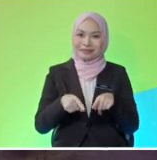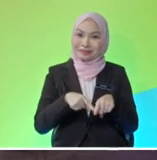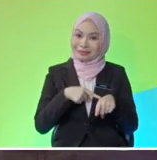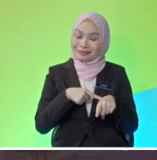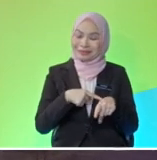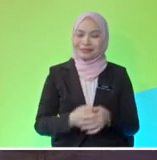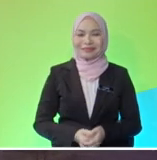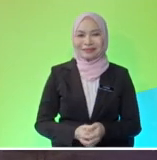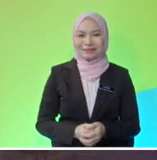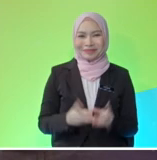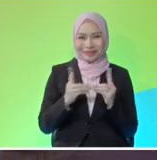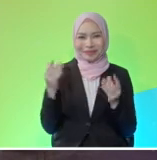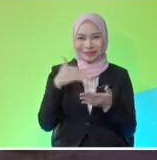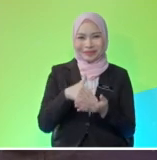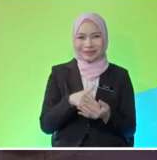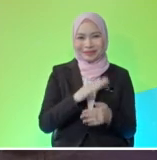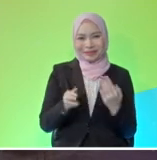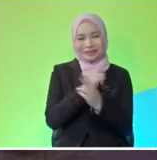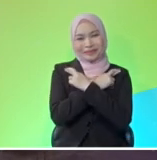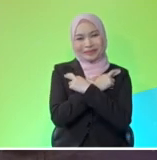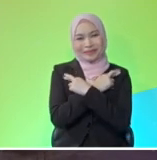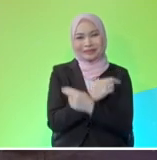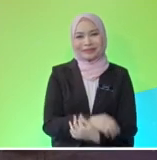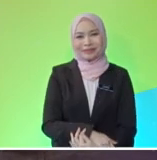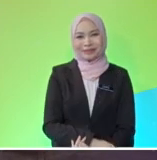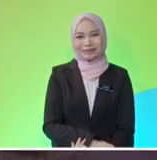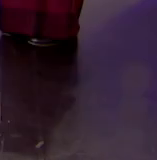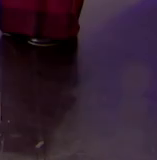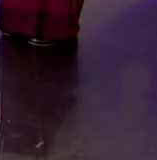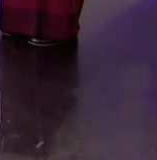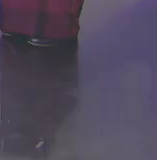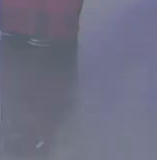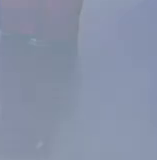murid-murid, kembali selepas ini di Dek TV KPM.